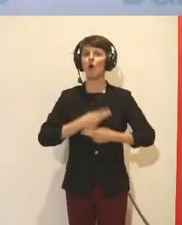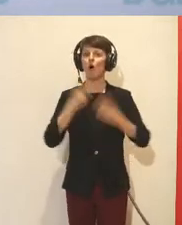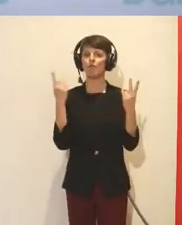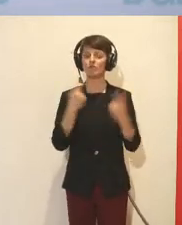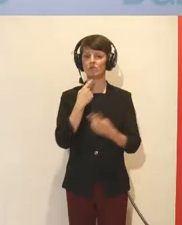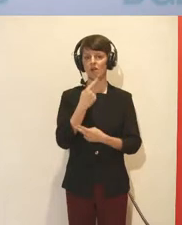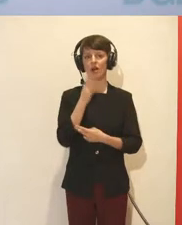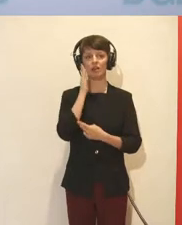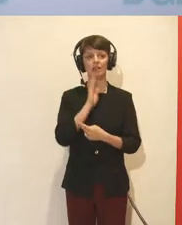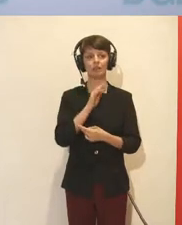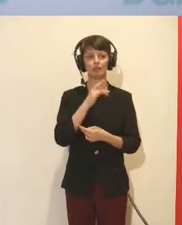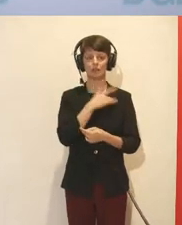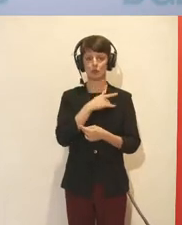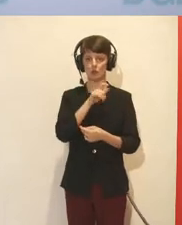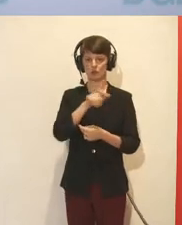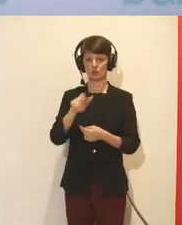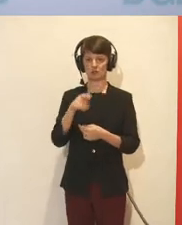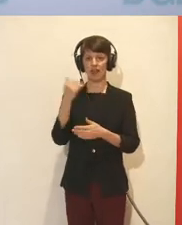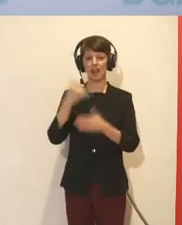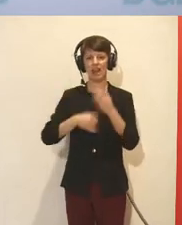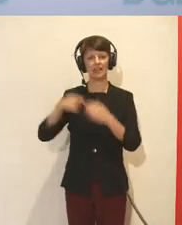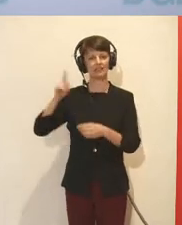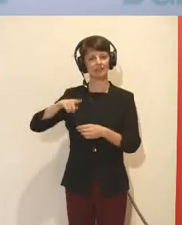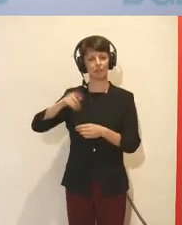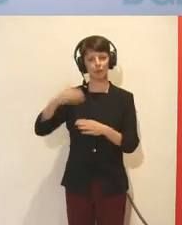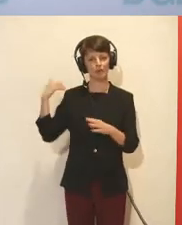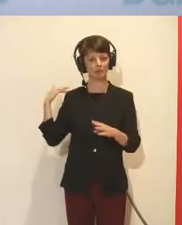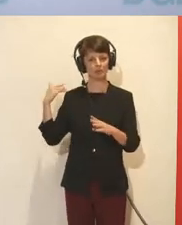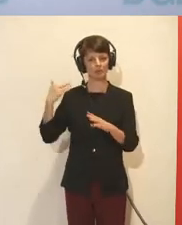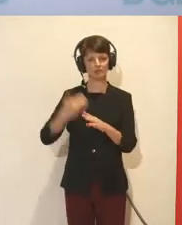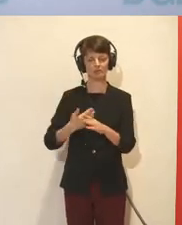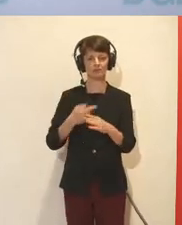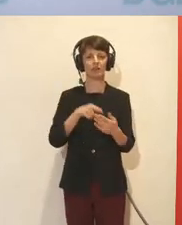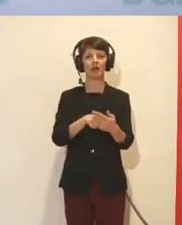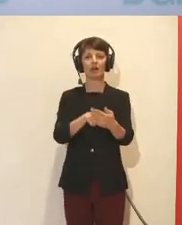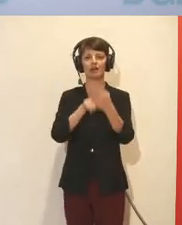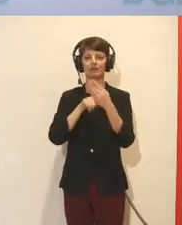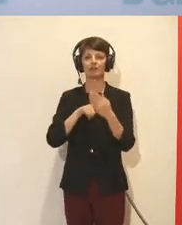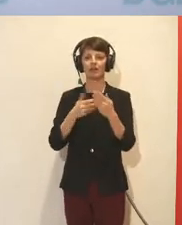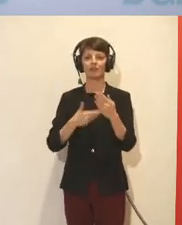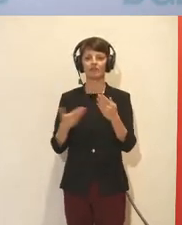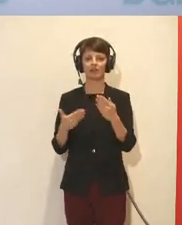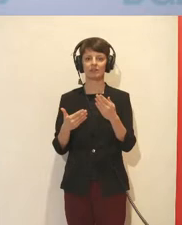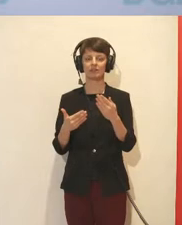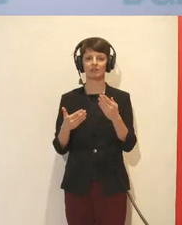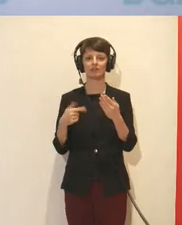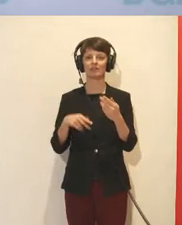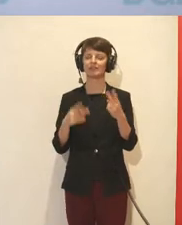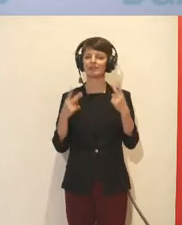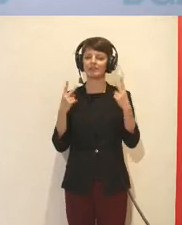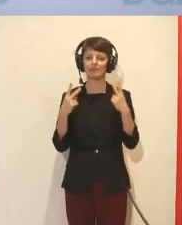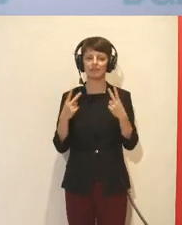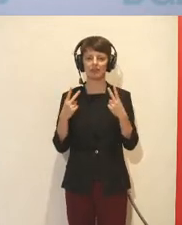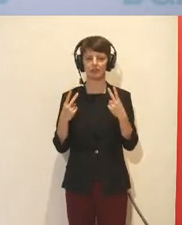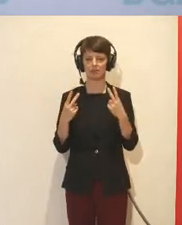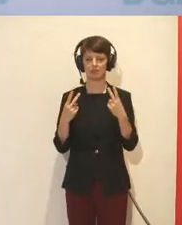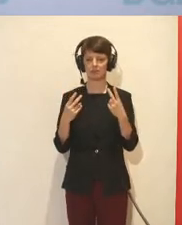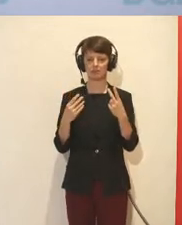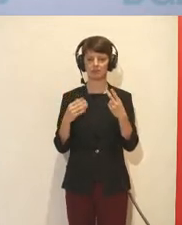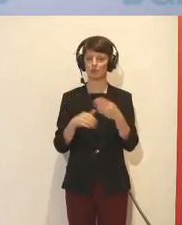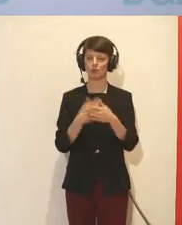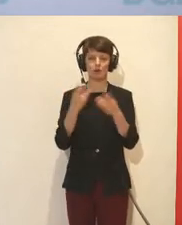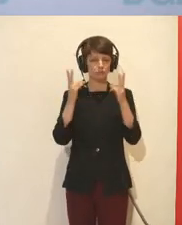gerade in den letzten monaten hat sich gezeigt wie wichtig und richtig es ist dass